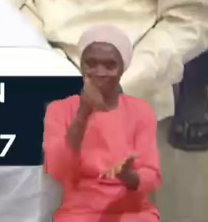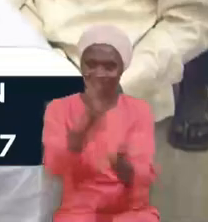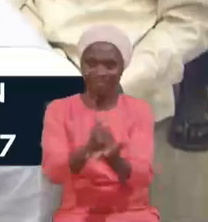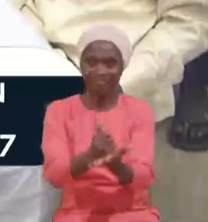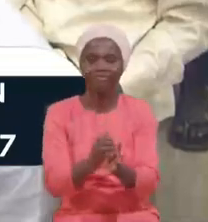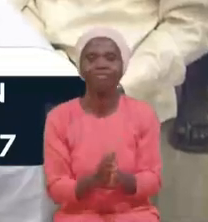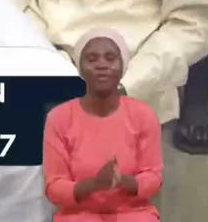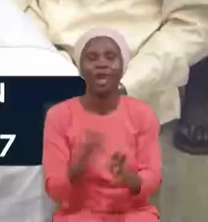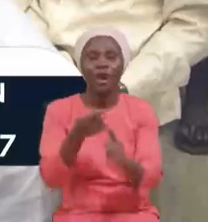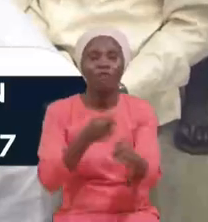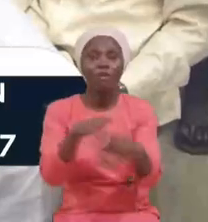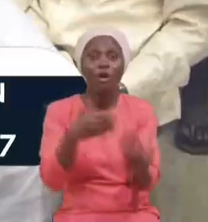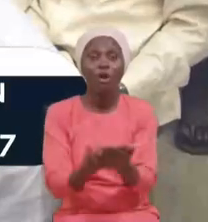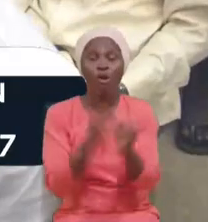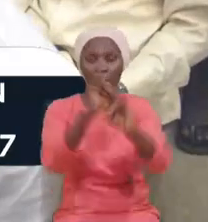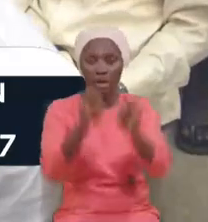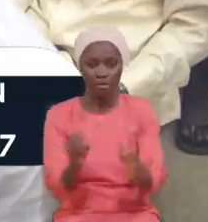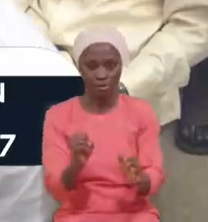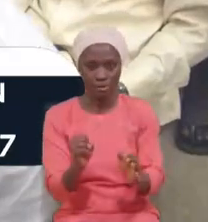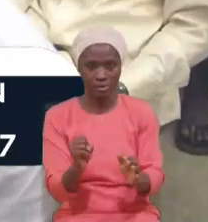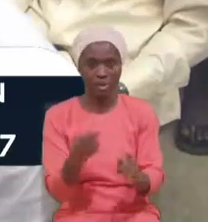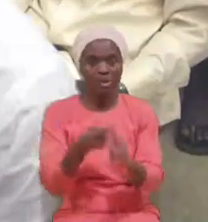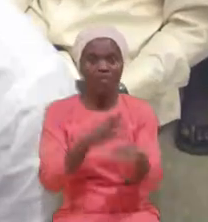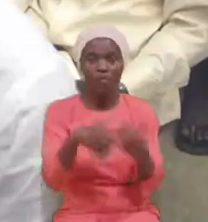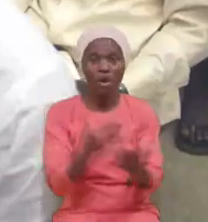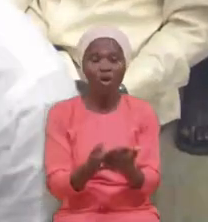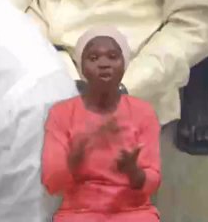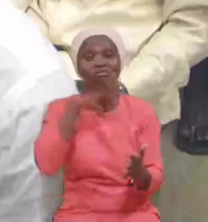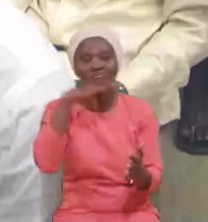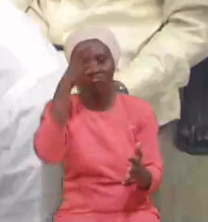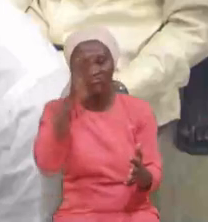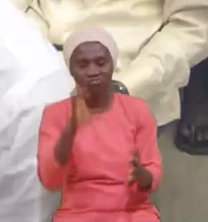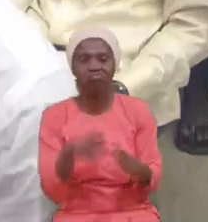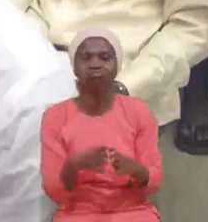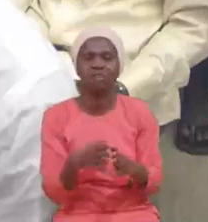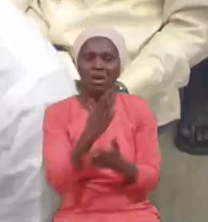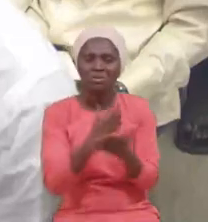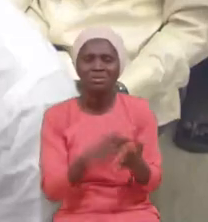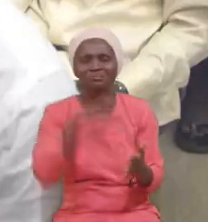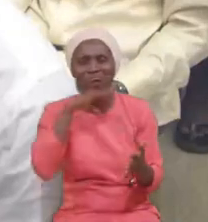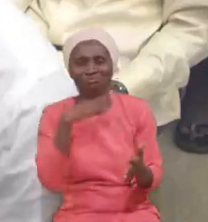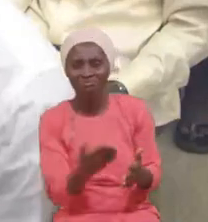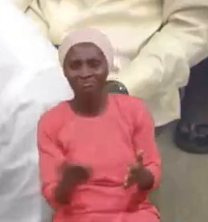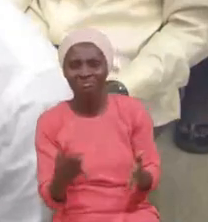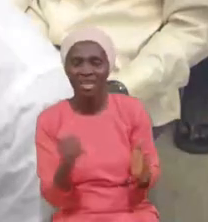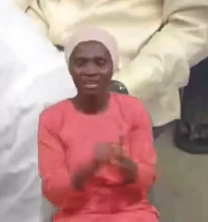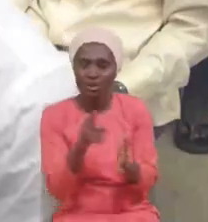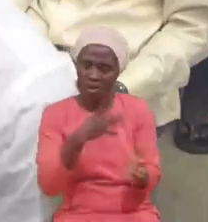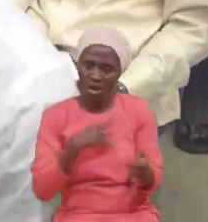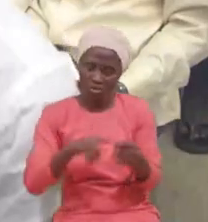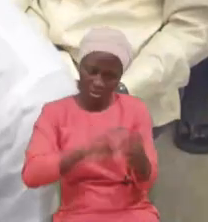Amen. Je vous purifierai de toutes vos souillures et de toutes vos idoles, des choses